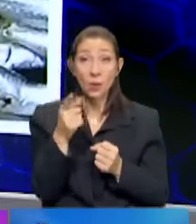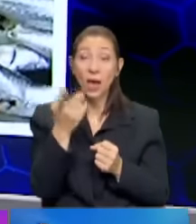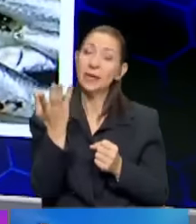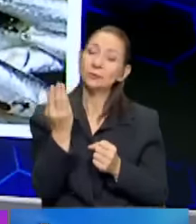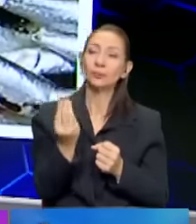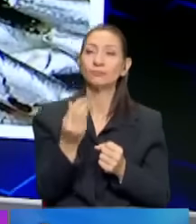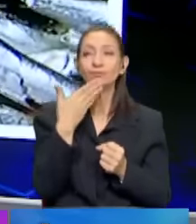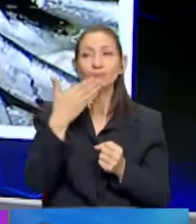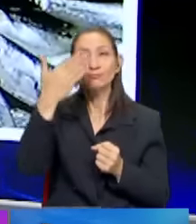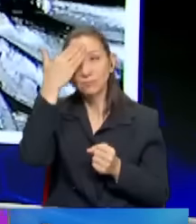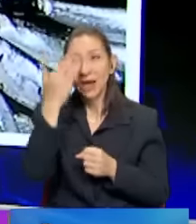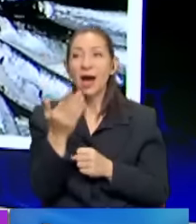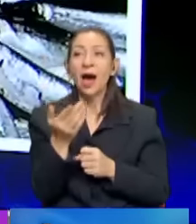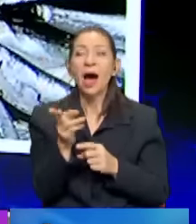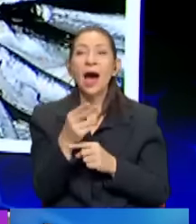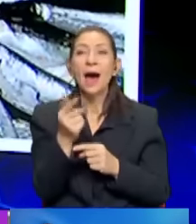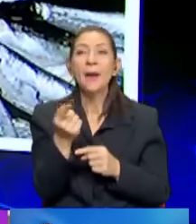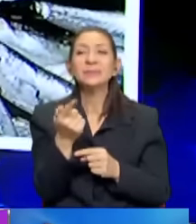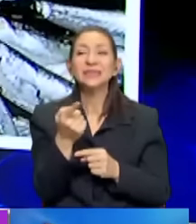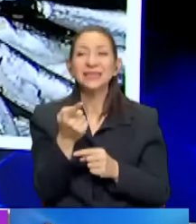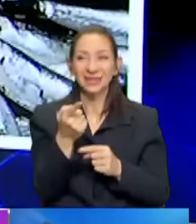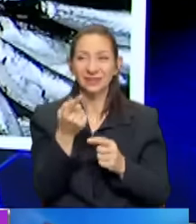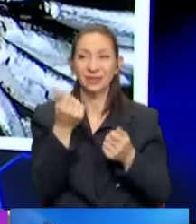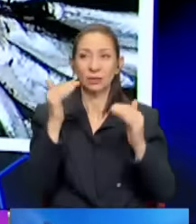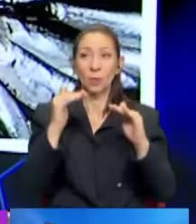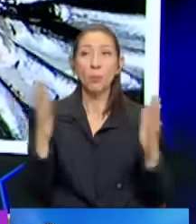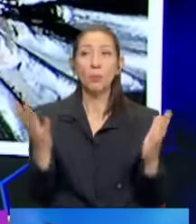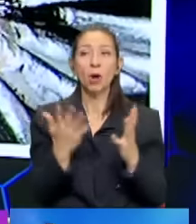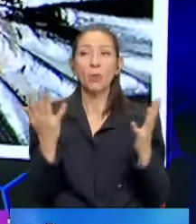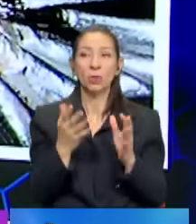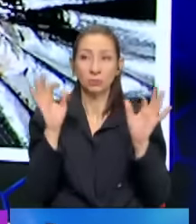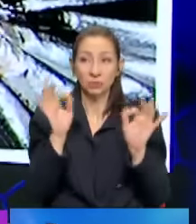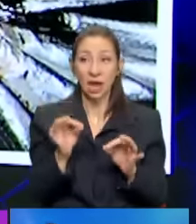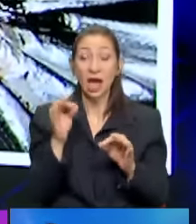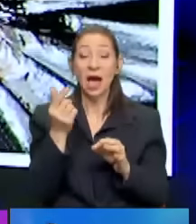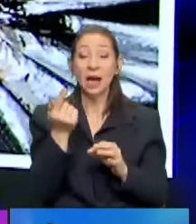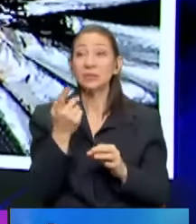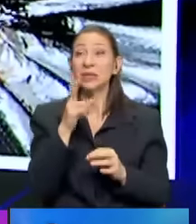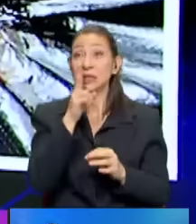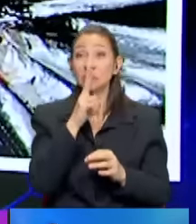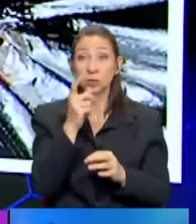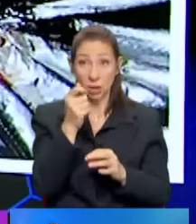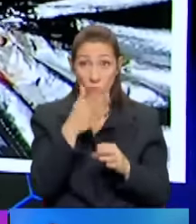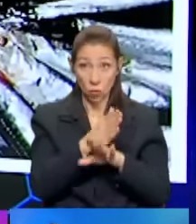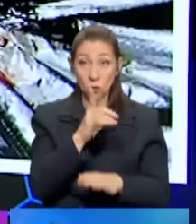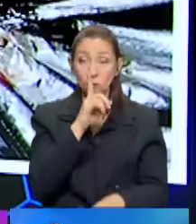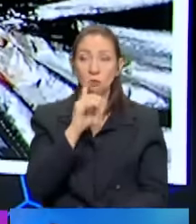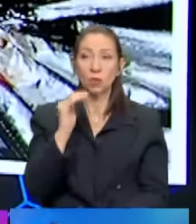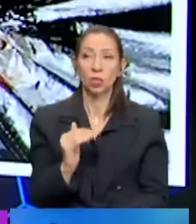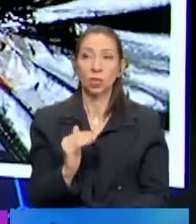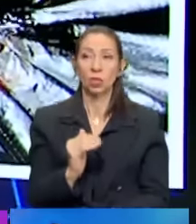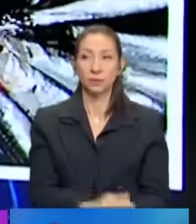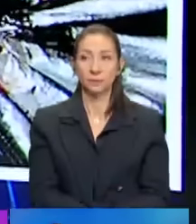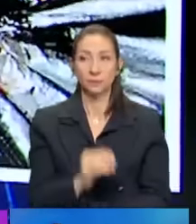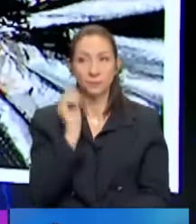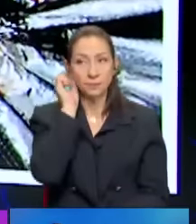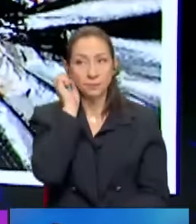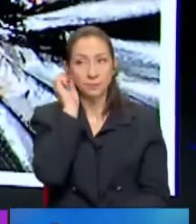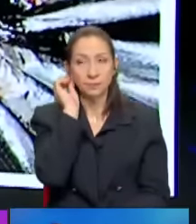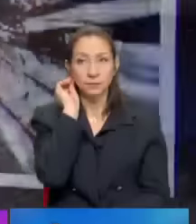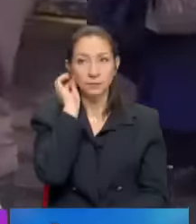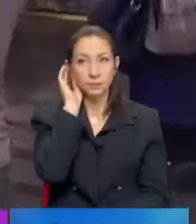azından hamsi fiyatlarını düşürüyor hamsi bolluk başladı hamsinin fiyatı 200 liradan 100 liraya düştü